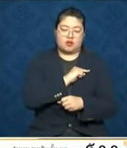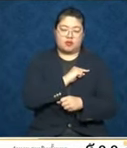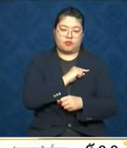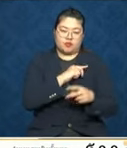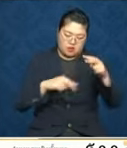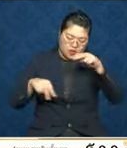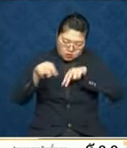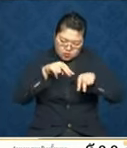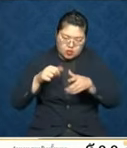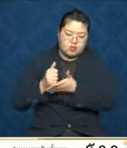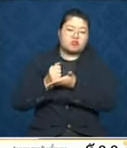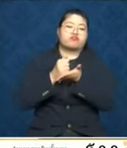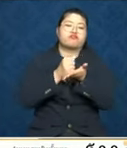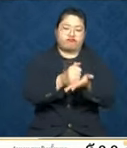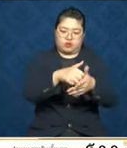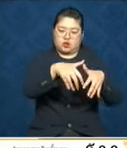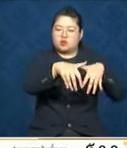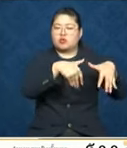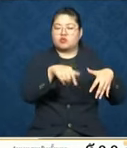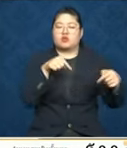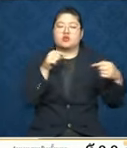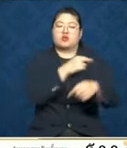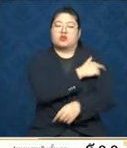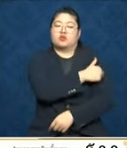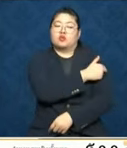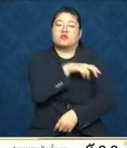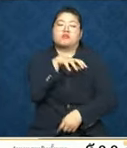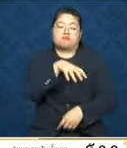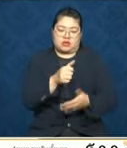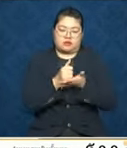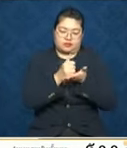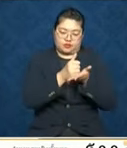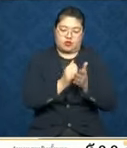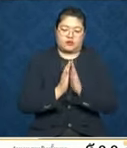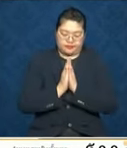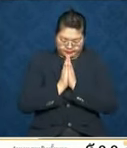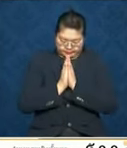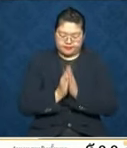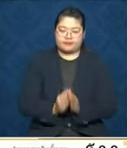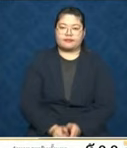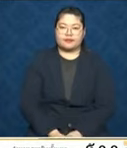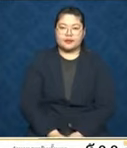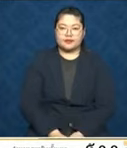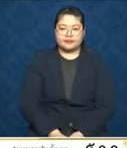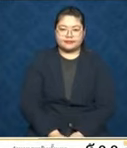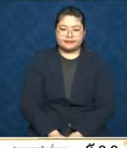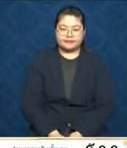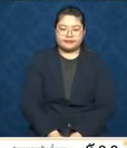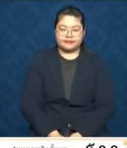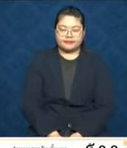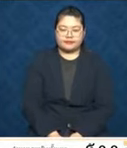ามาช่วยชาวปรางกู่ในเรื่องโรงพยาบาลปรางกู่ด้วยนะคะขอบพระคุณค่ะ